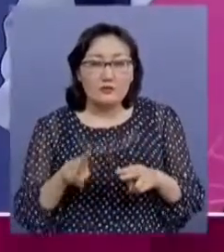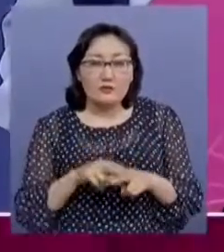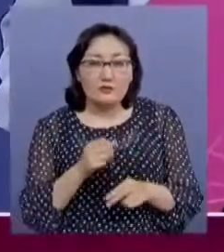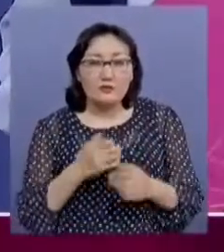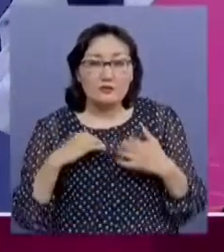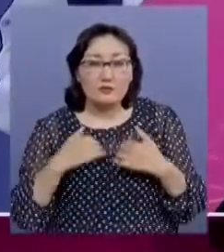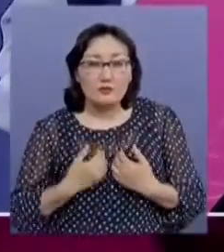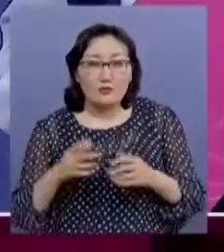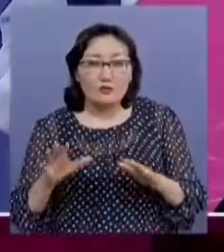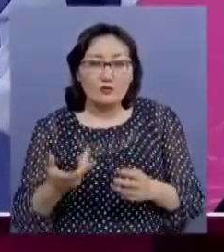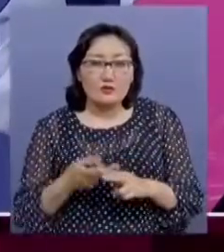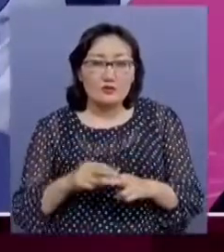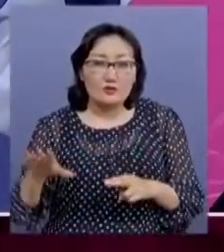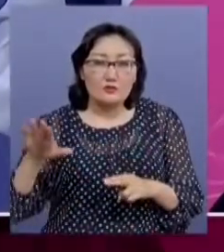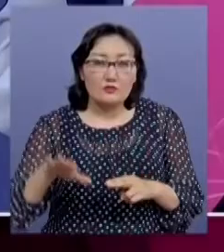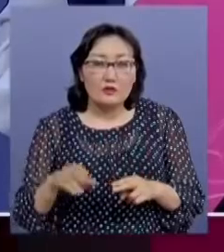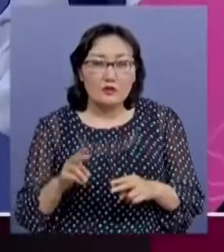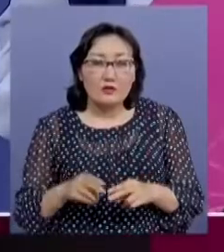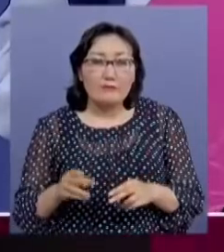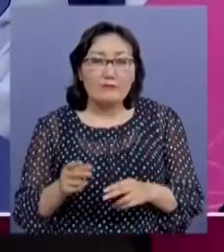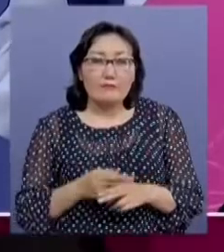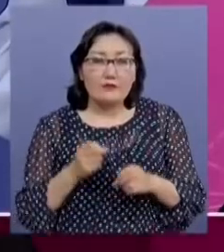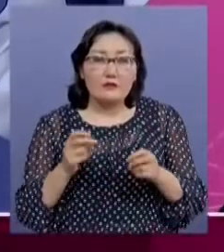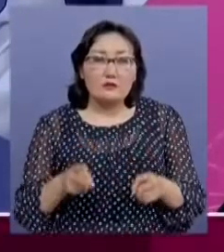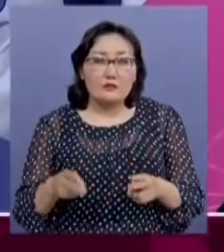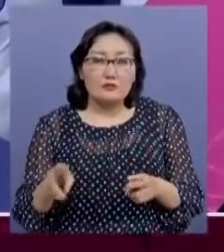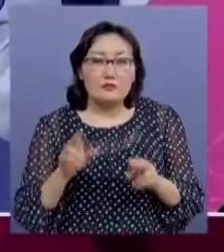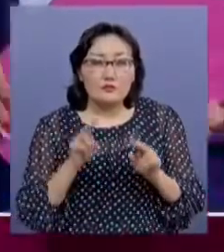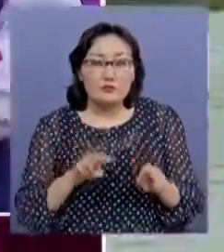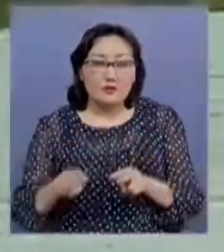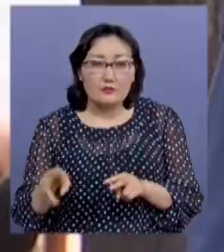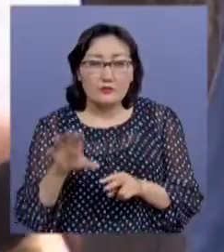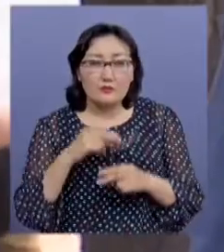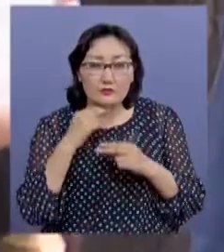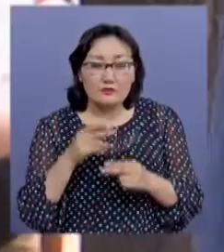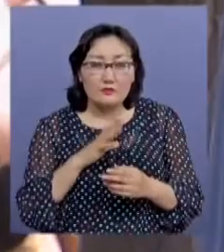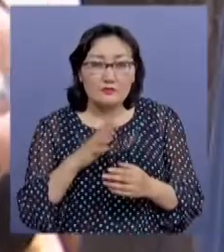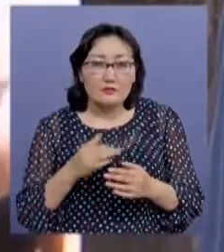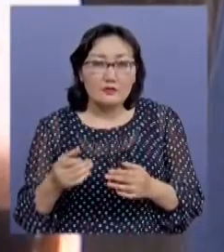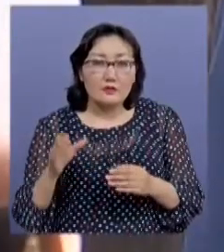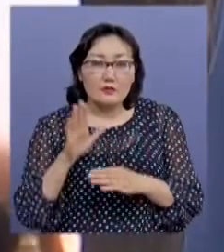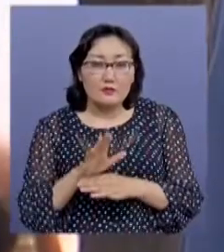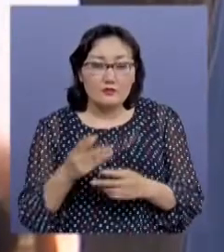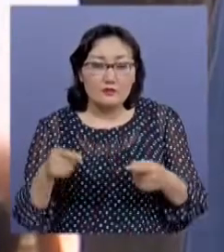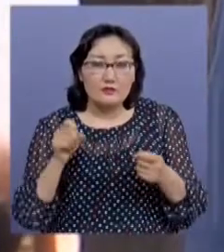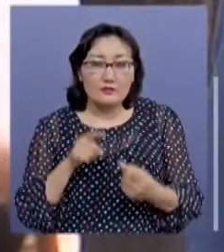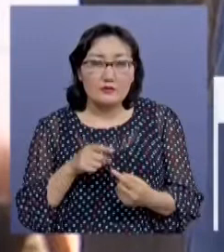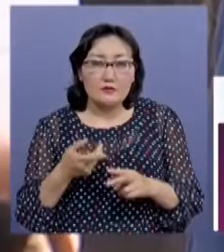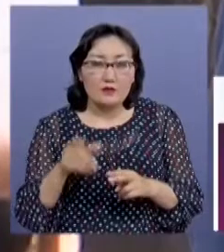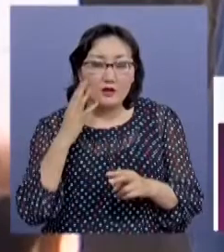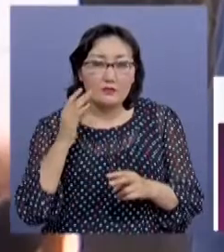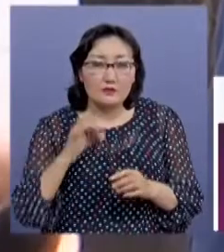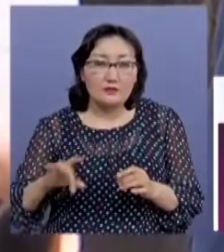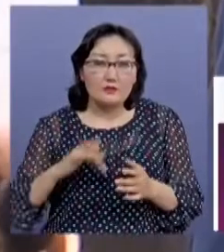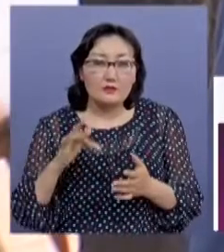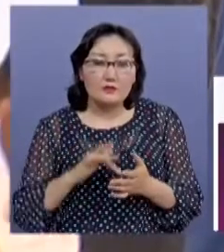болдырмау үшін биыл жағажайларда қауіпсіздік жұмыстарына көп көңіл бөлінген. Бізде қаулыға сәйкес Алматы қаласында қазіргі